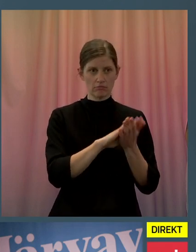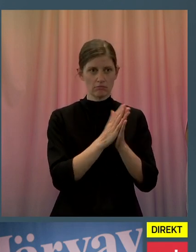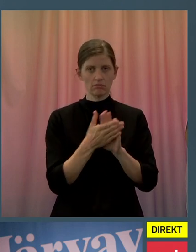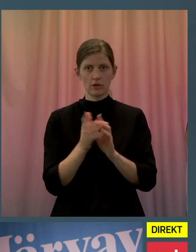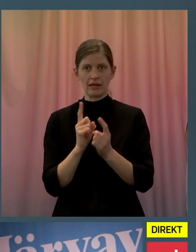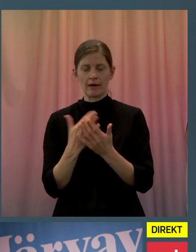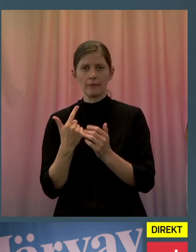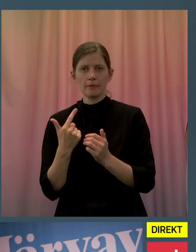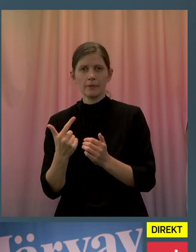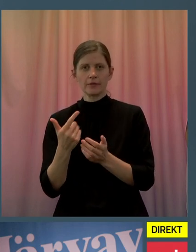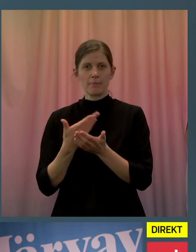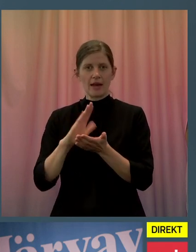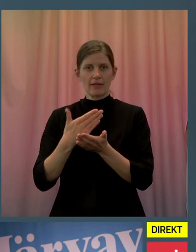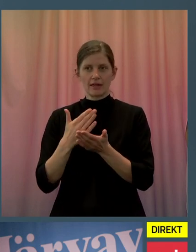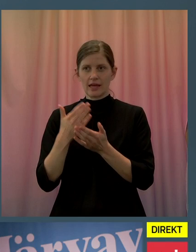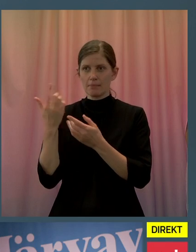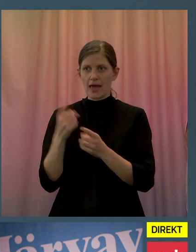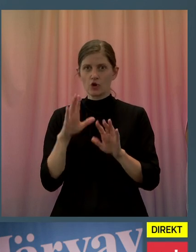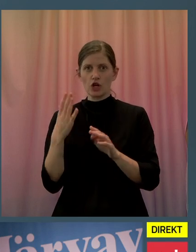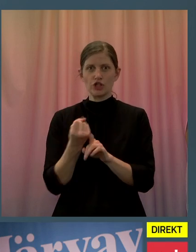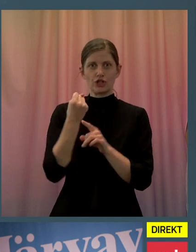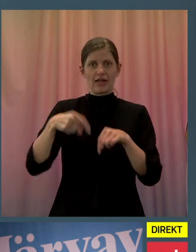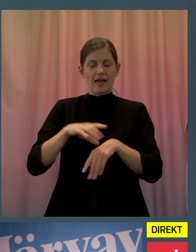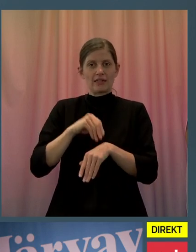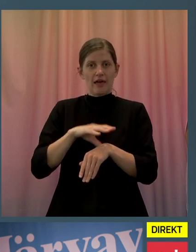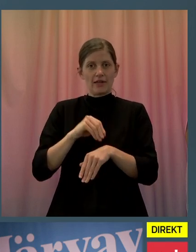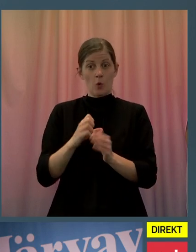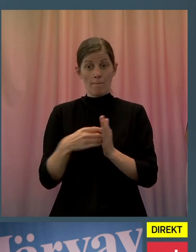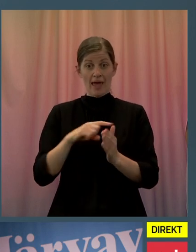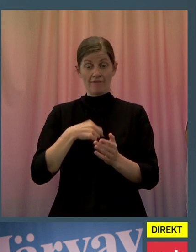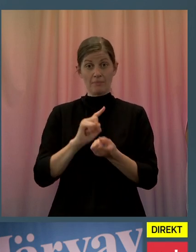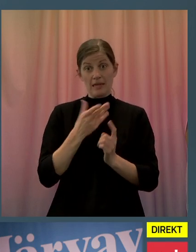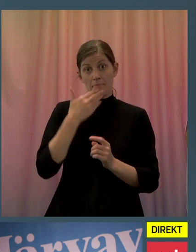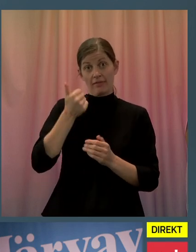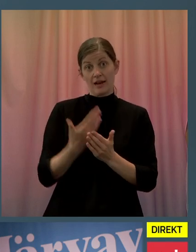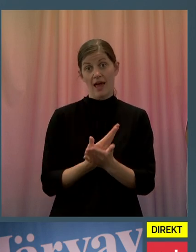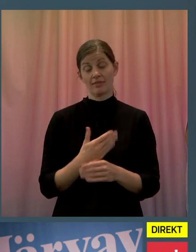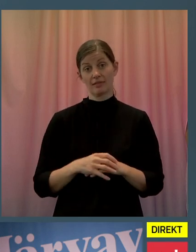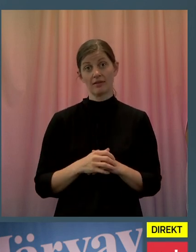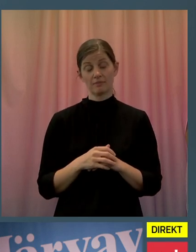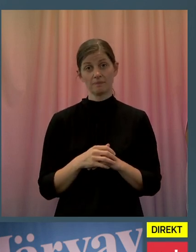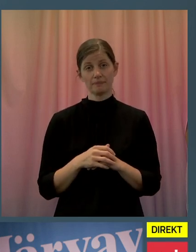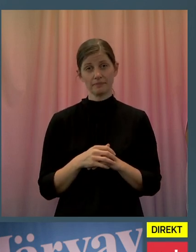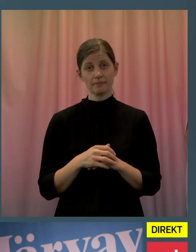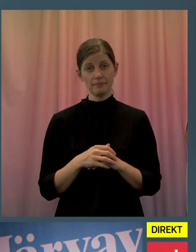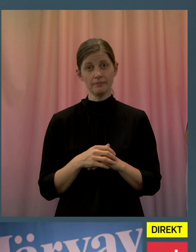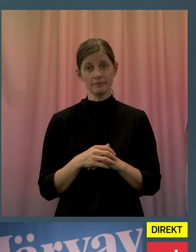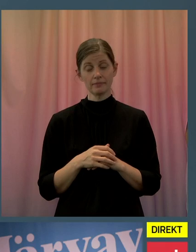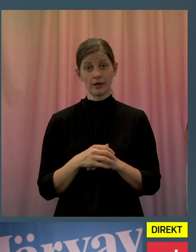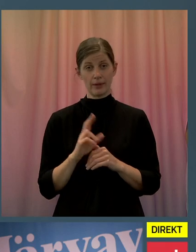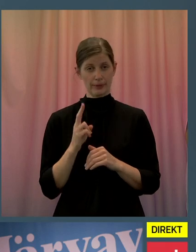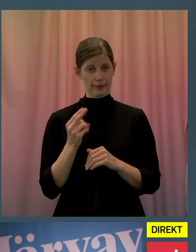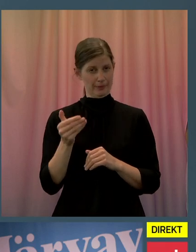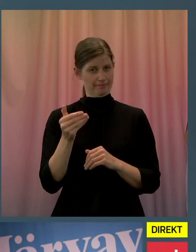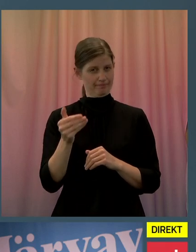tusentals berättelser om människor som lyckas i Sverige och gör oss till ett bättre land. Vi har nu en